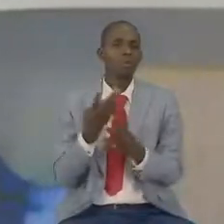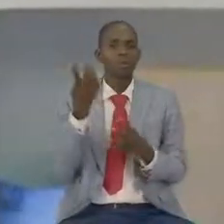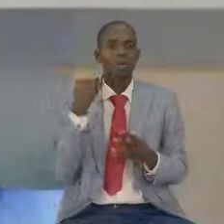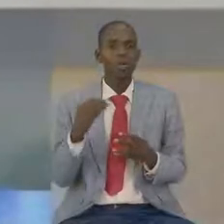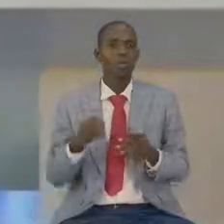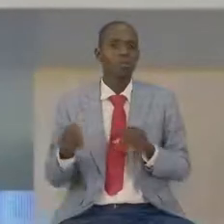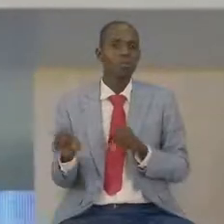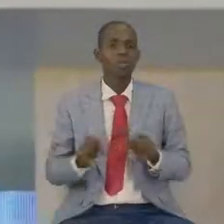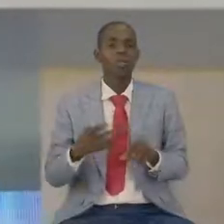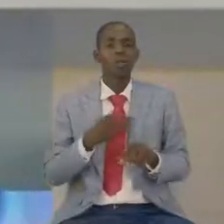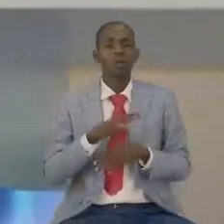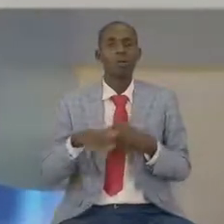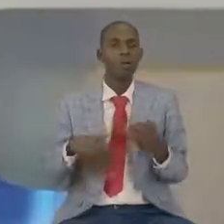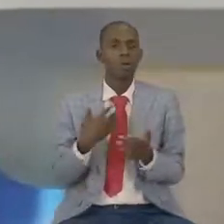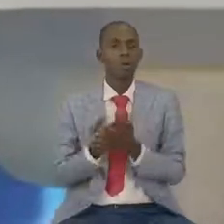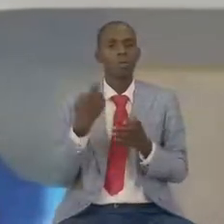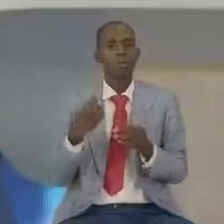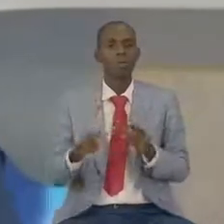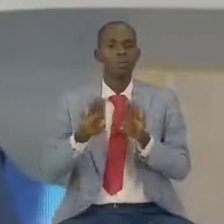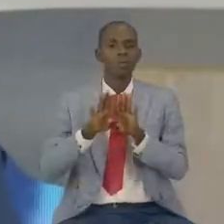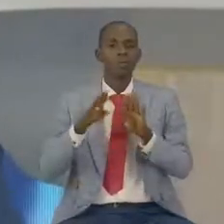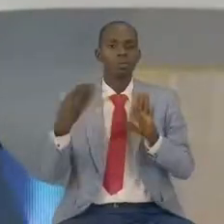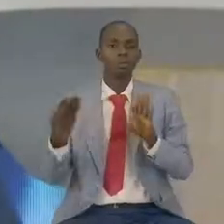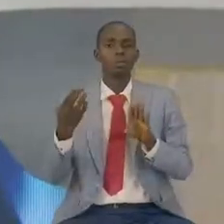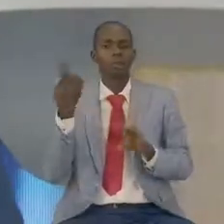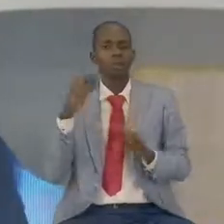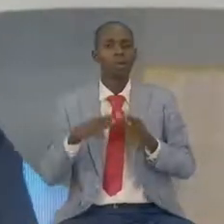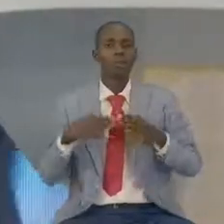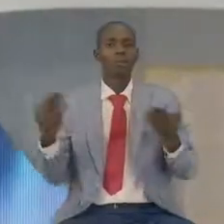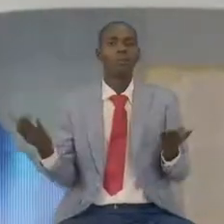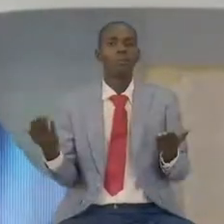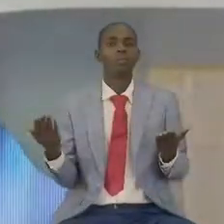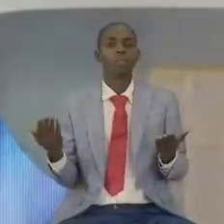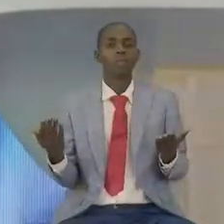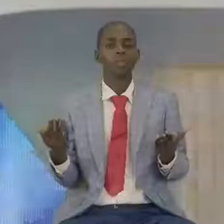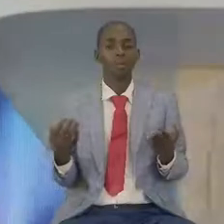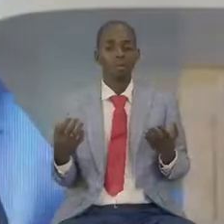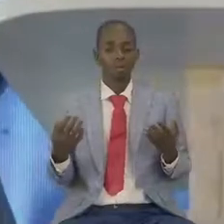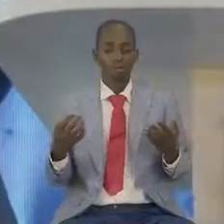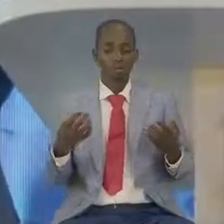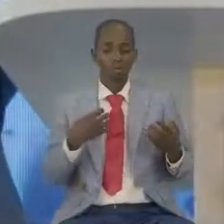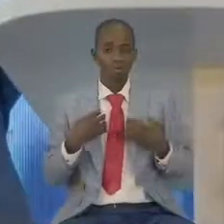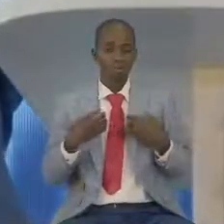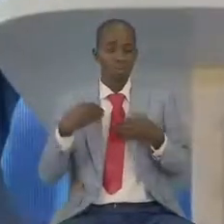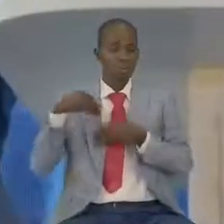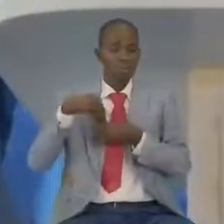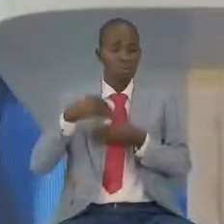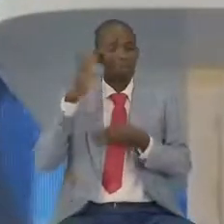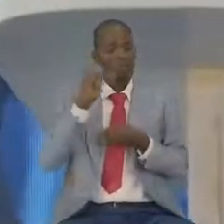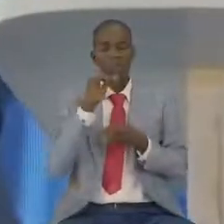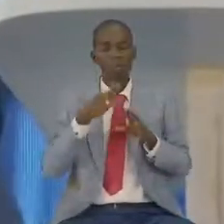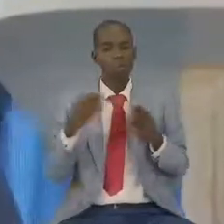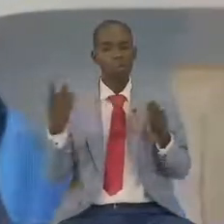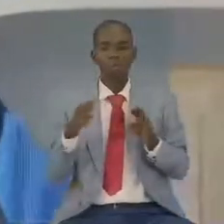les portes s'ouvrirent. Les murmures ne vont pas ouvrir les portes de la